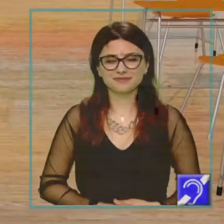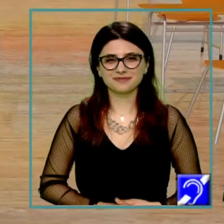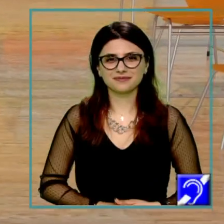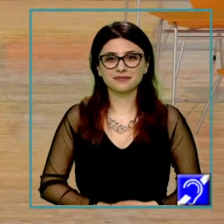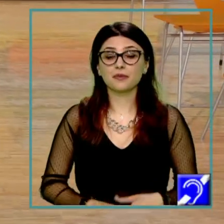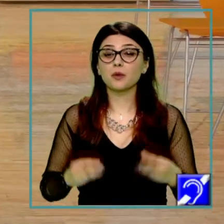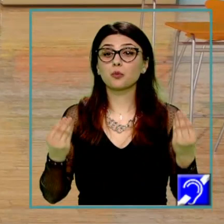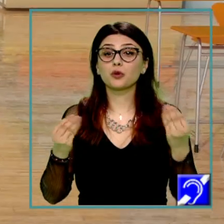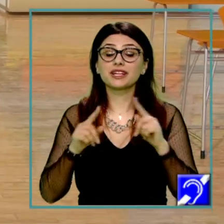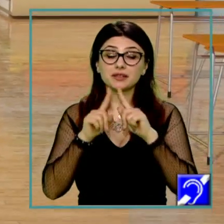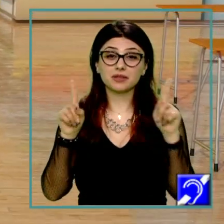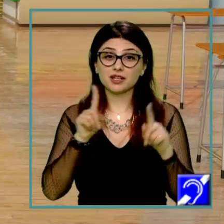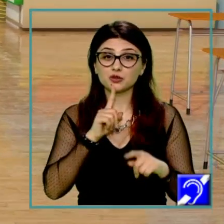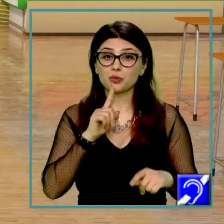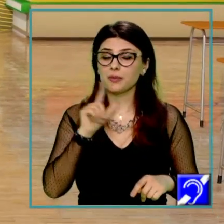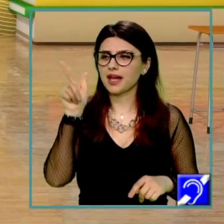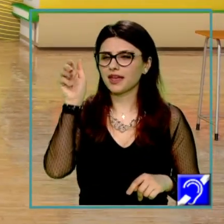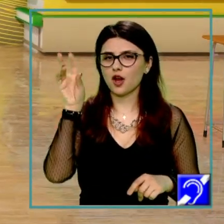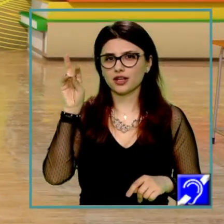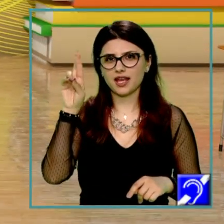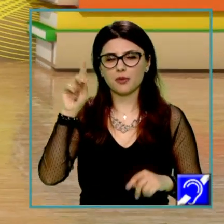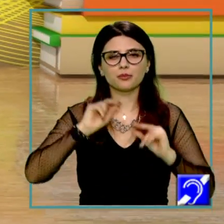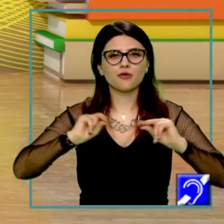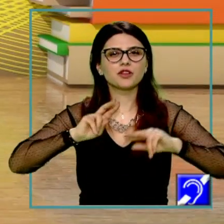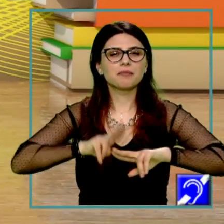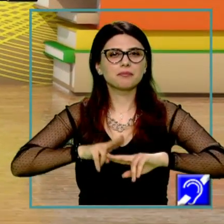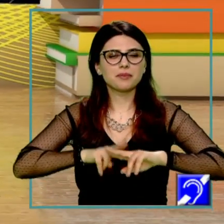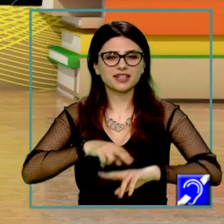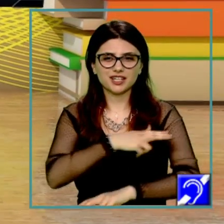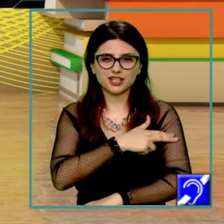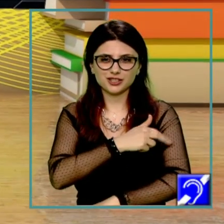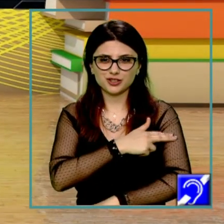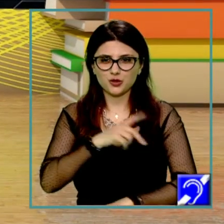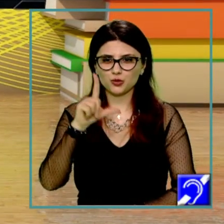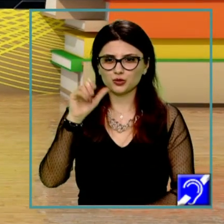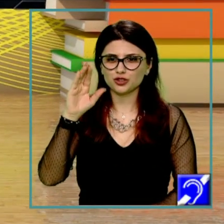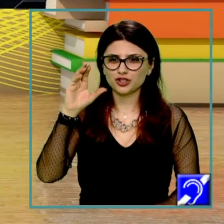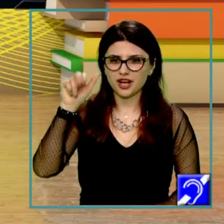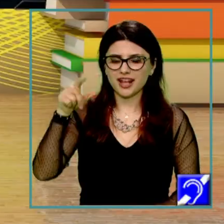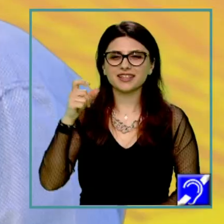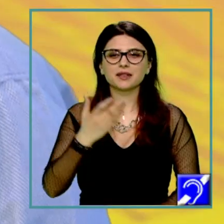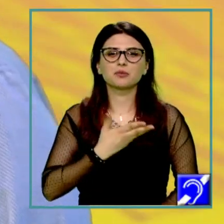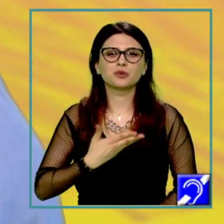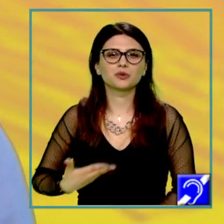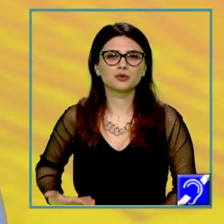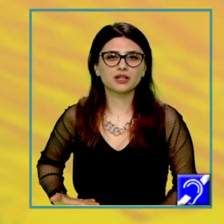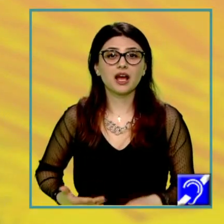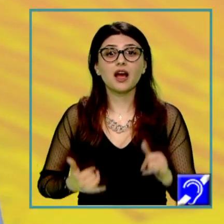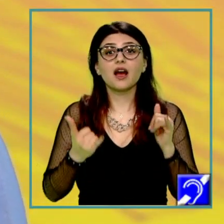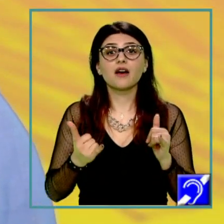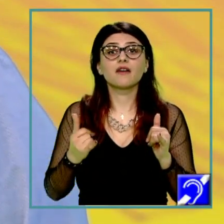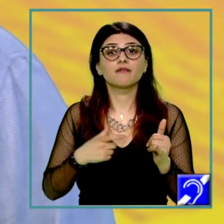Bună dimineața mă numesc Gheorghe Radu și sunt profesor de matematică la Liceul Teoretic Lucian Blaga din București astăzi